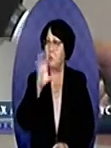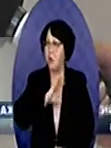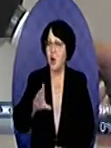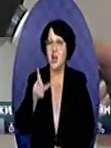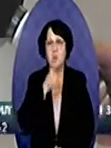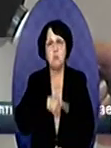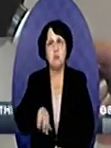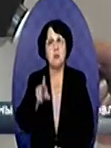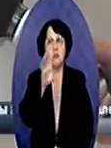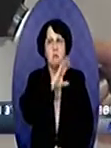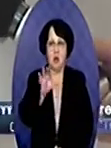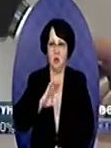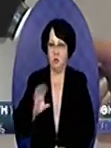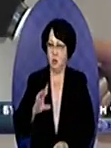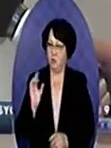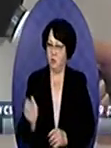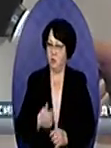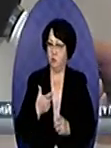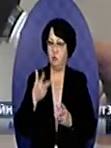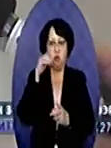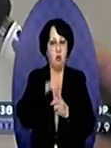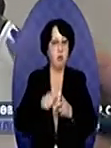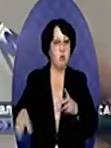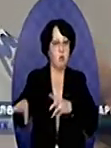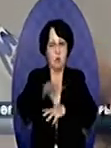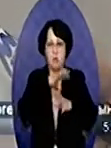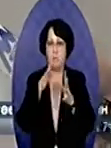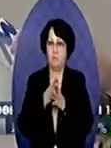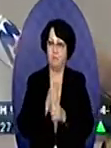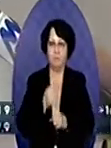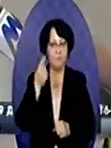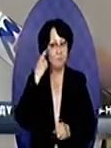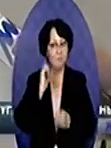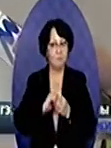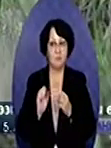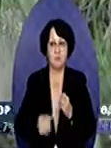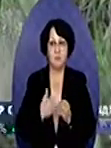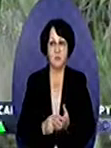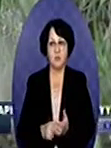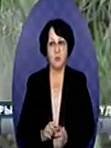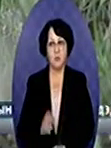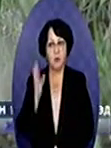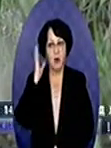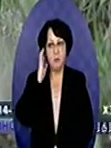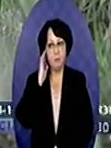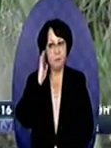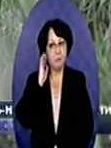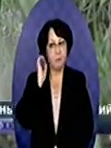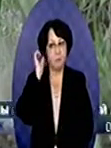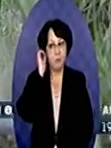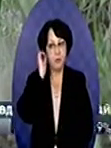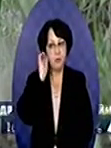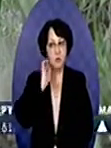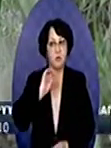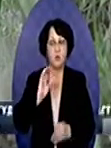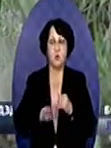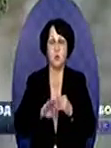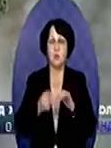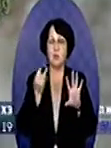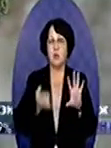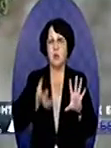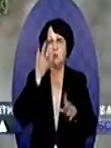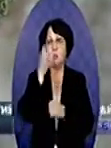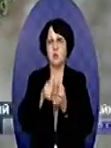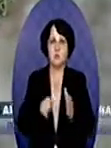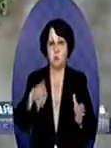мэндийн байгууллагууд бол нэлийн идэвхтэй оролцож хамтын ажиллаад санаачлагтай ажиллах шаардлагатай байна. Сүүлийн 70 гаруй жилд манай улсын агаарын